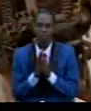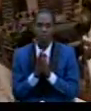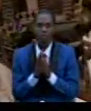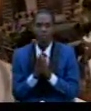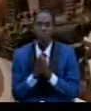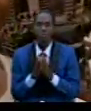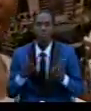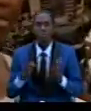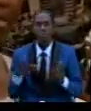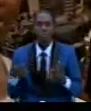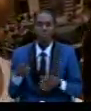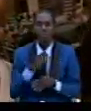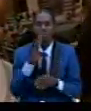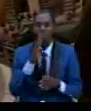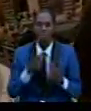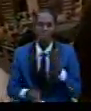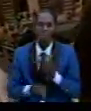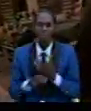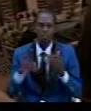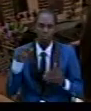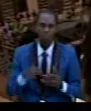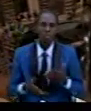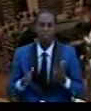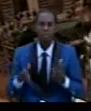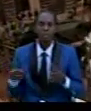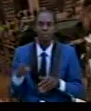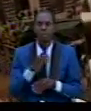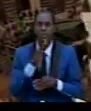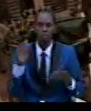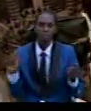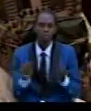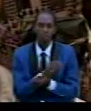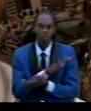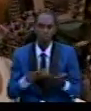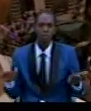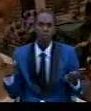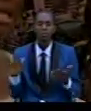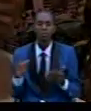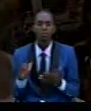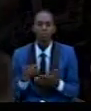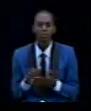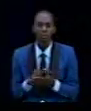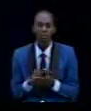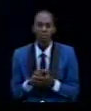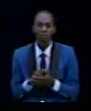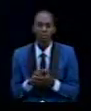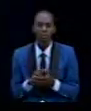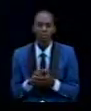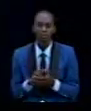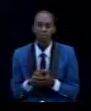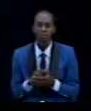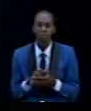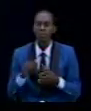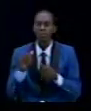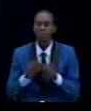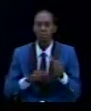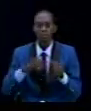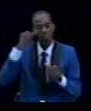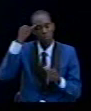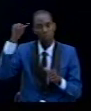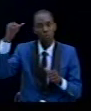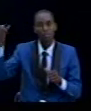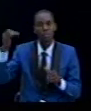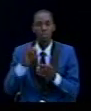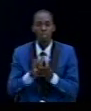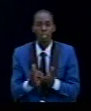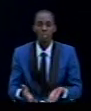cast down. Qu'ils soient anéantis. Let them be destroyed. Tous les raisonnements qui s'élèvent contre la connaissance de Christ. Every imagination that exalts